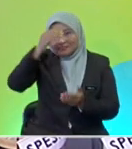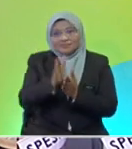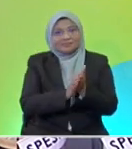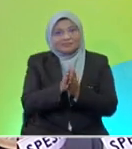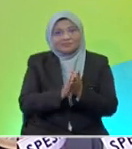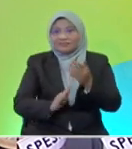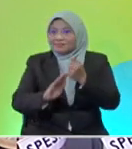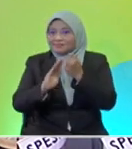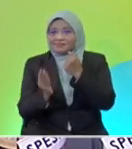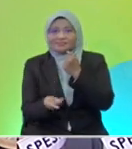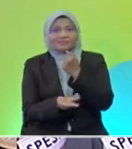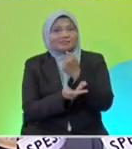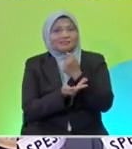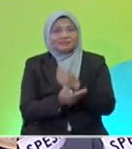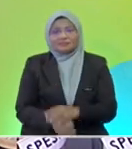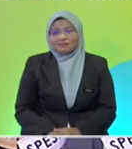kawan-kawan